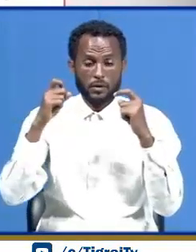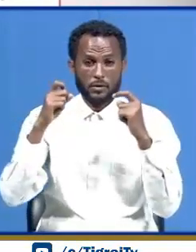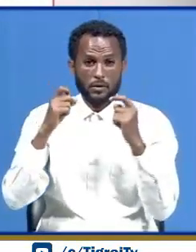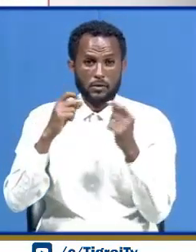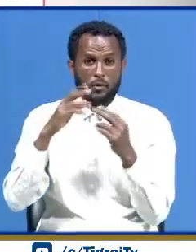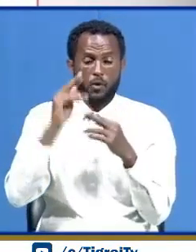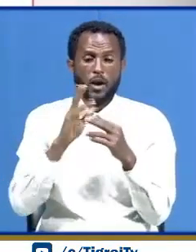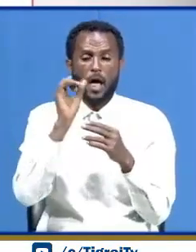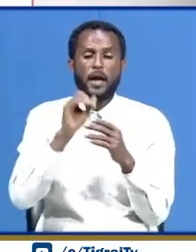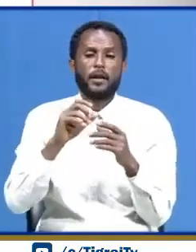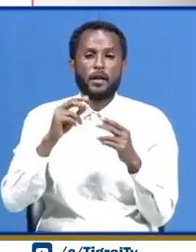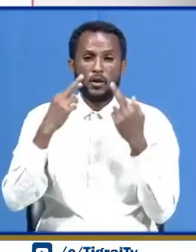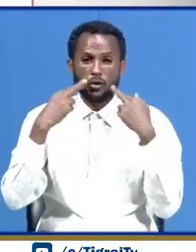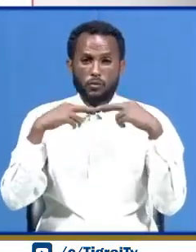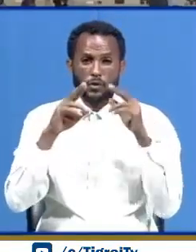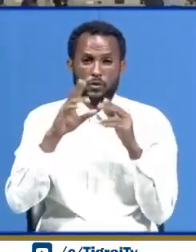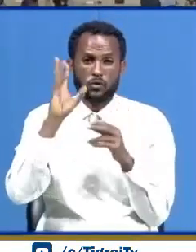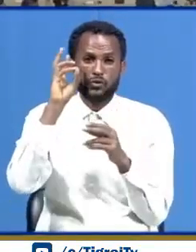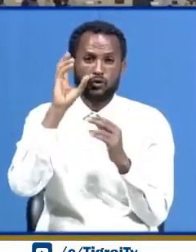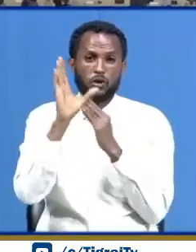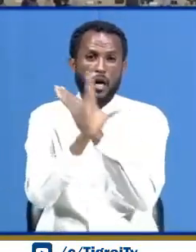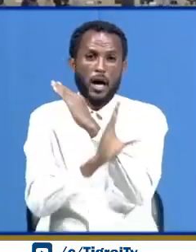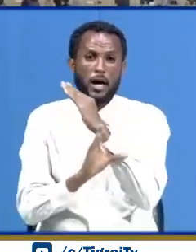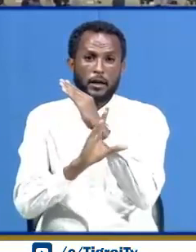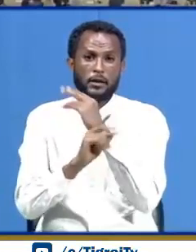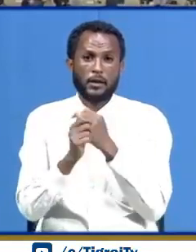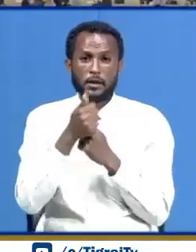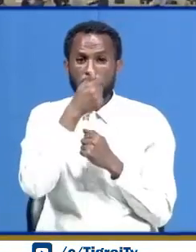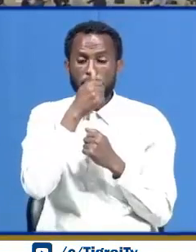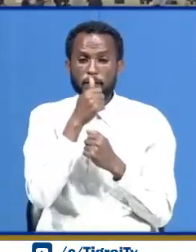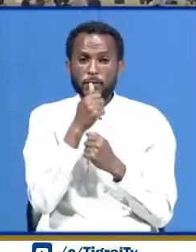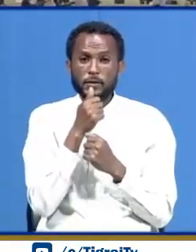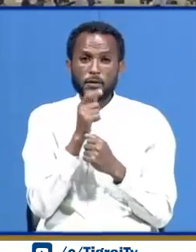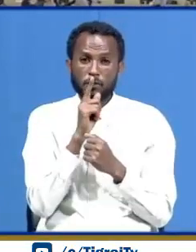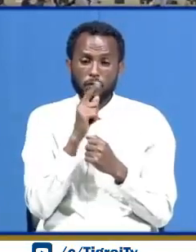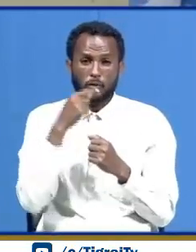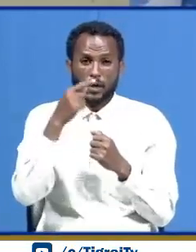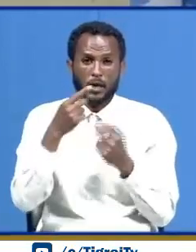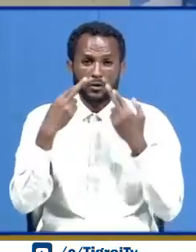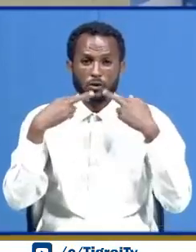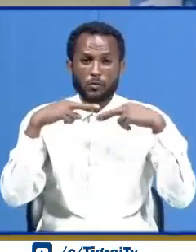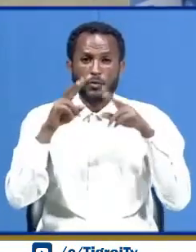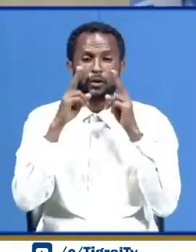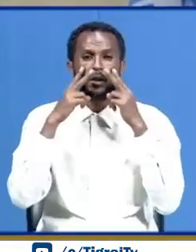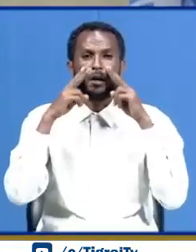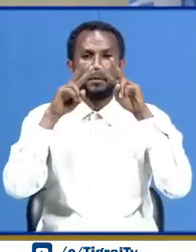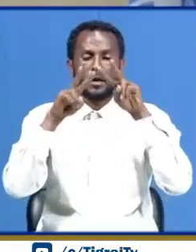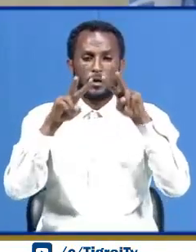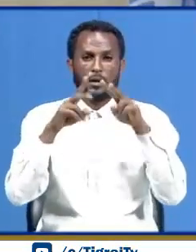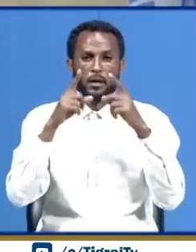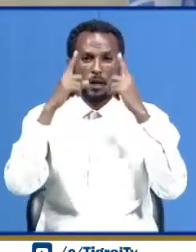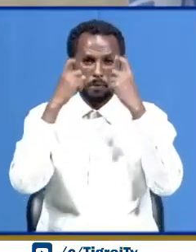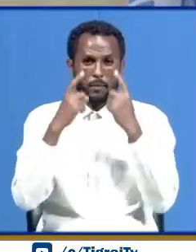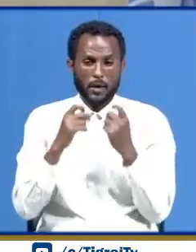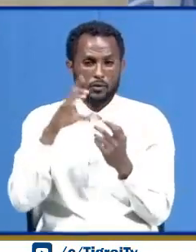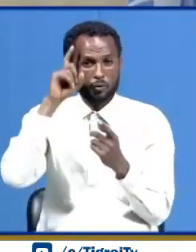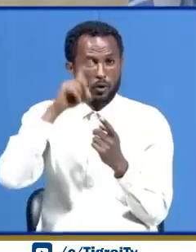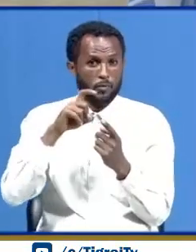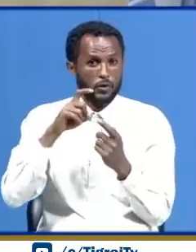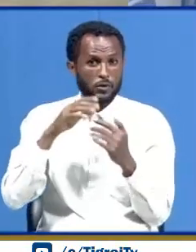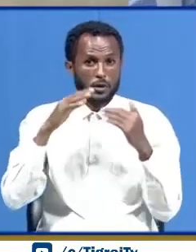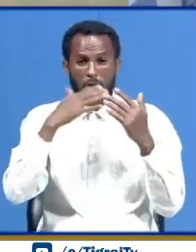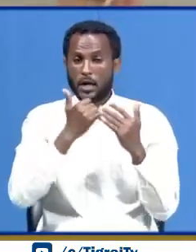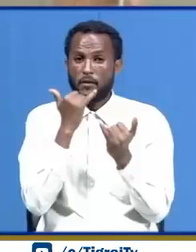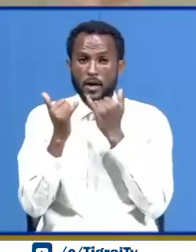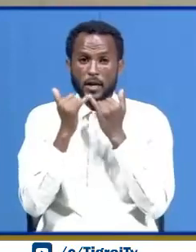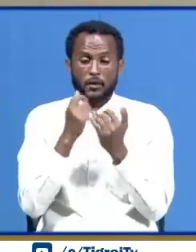ኦንላይን ጸብጺቡ ካልኦት 6 ሃገራት እውን ድምፀ ተኣቅቦ ከም ዘውፃ እቲ ጸብጻብ የመላኽት። መርማር ኮሚሽን ገበናት ኩናት ውድብ